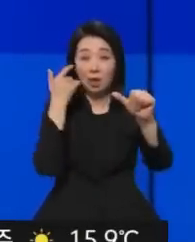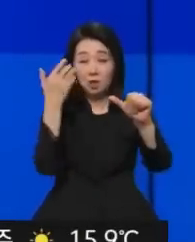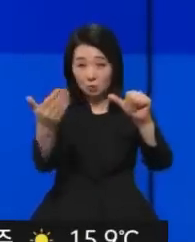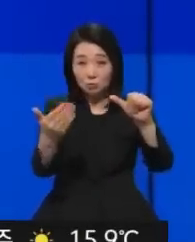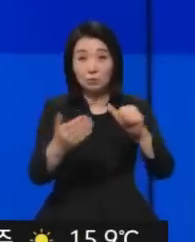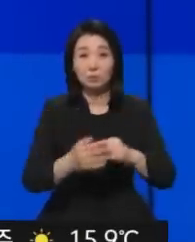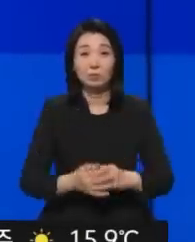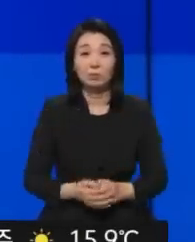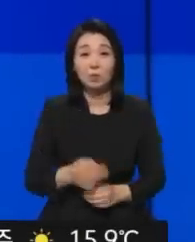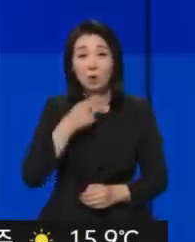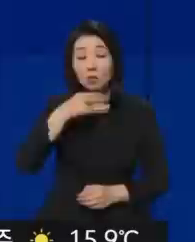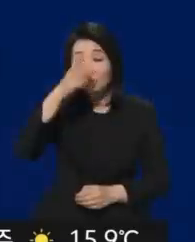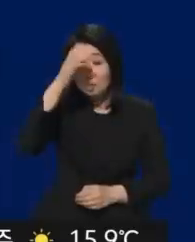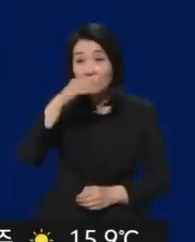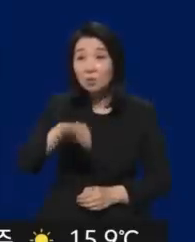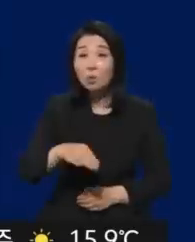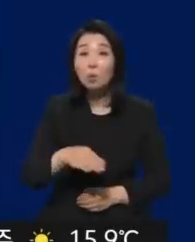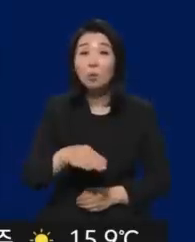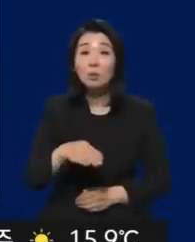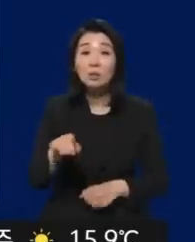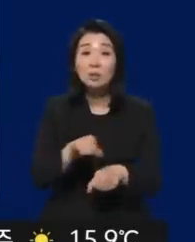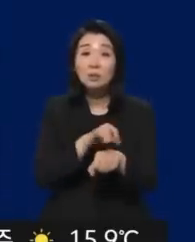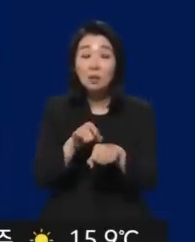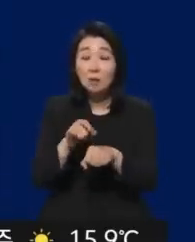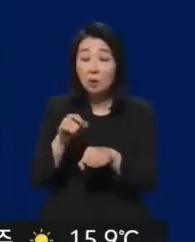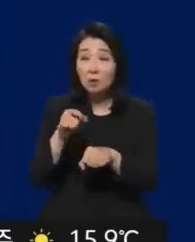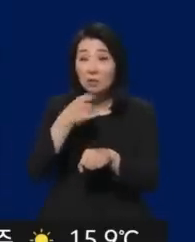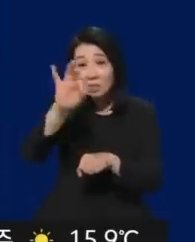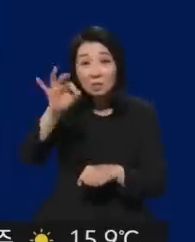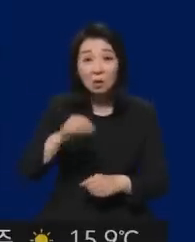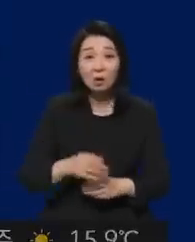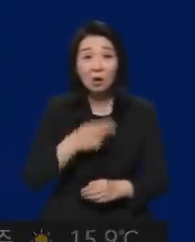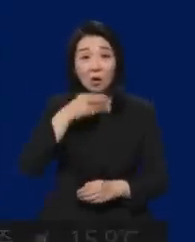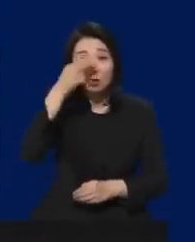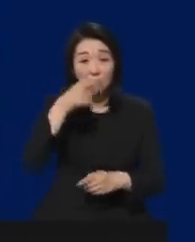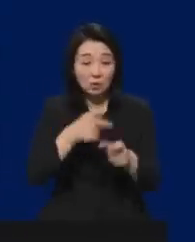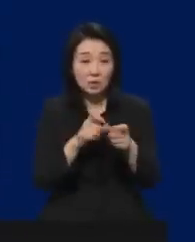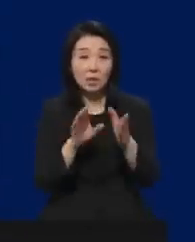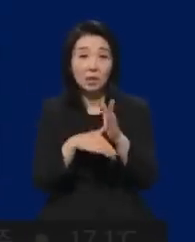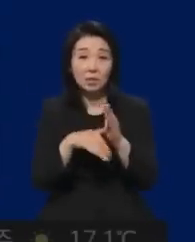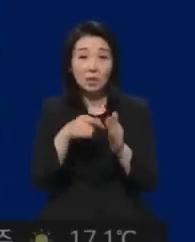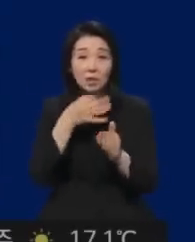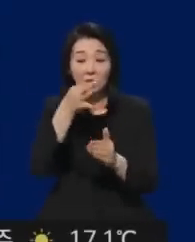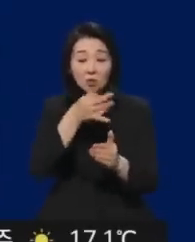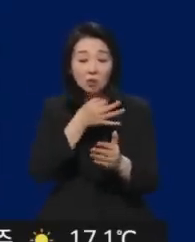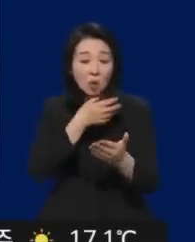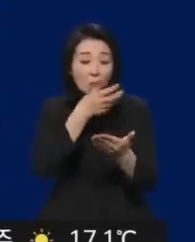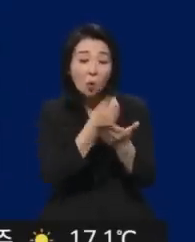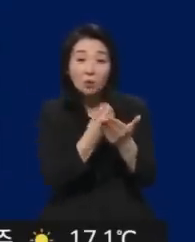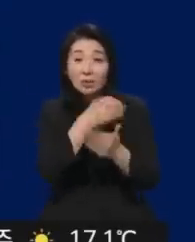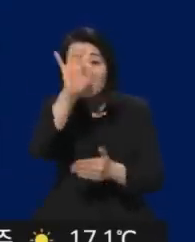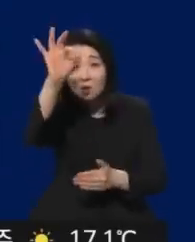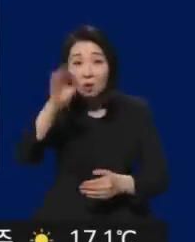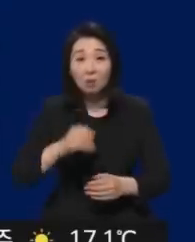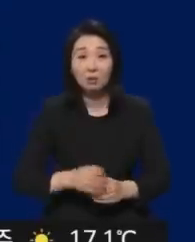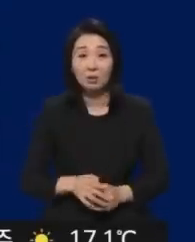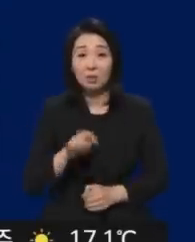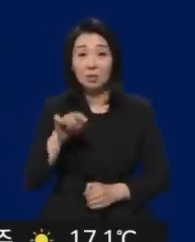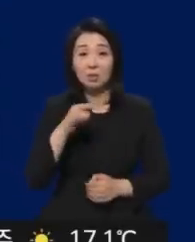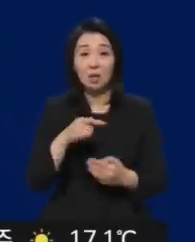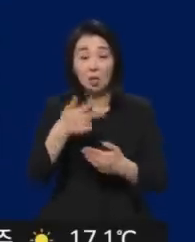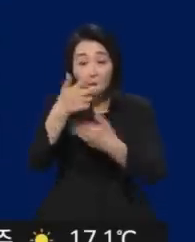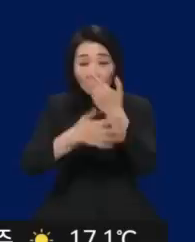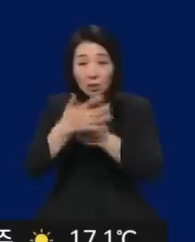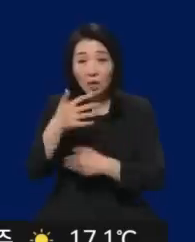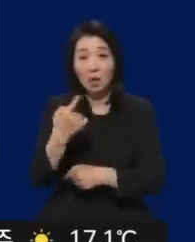하기도 했는데요 술을 드신 장소를 특정하면 인정하겠냐이 술자리에서 대통령이 녹취된 목소리가 있으면 인정하시겠나 그 자리